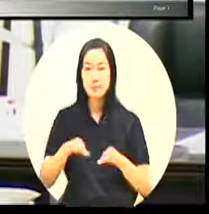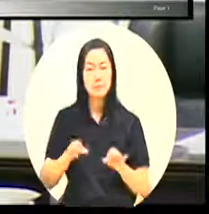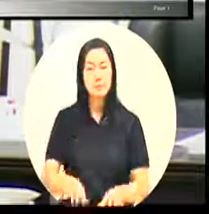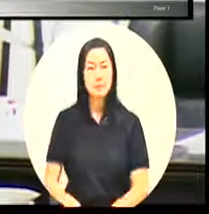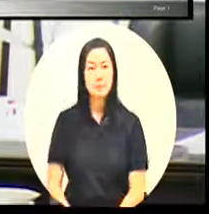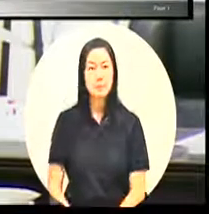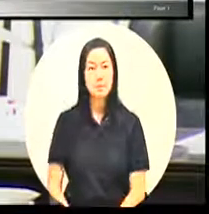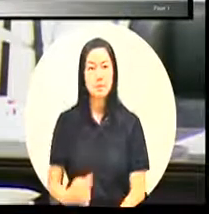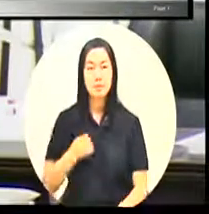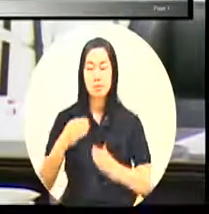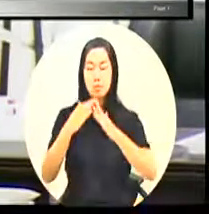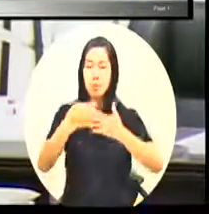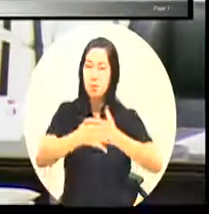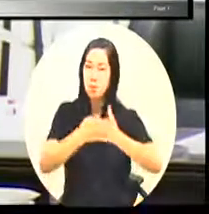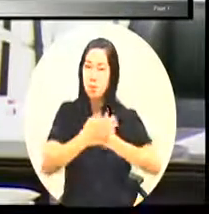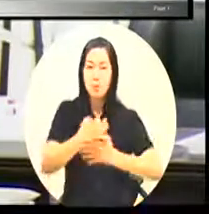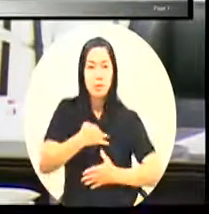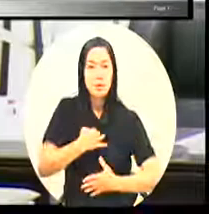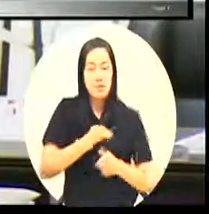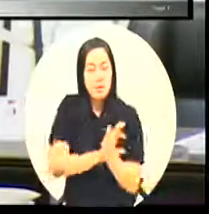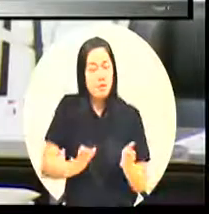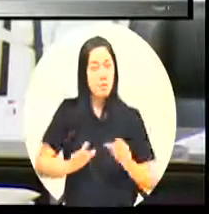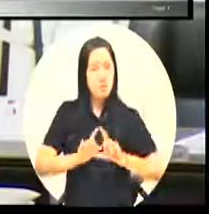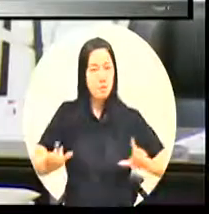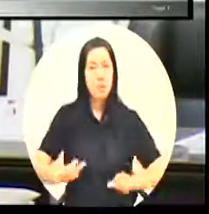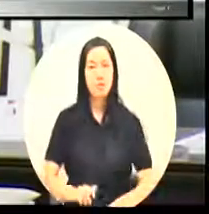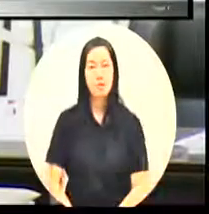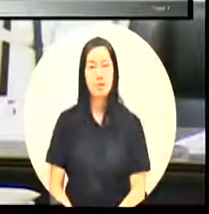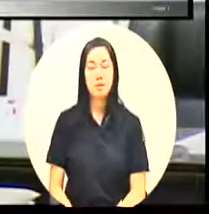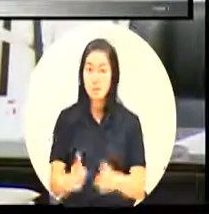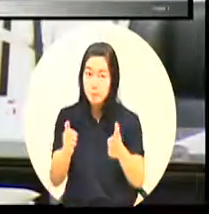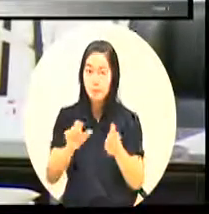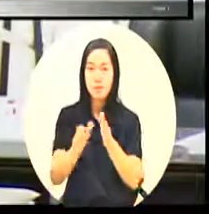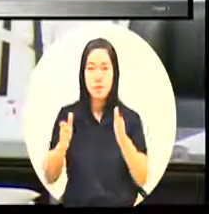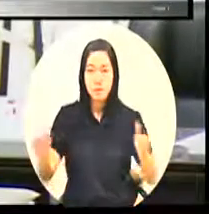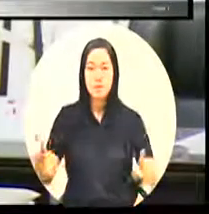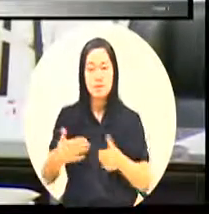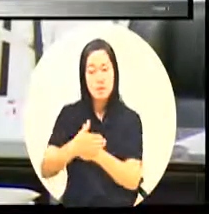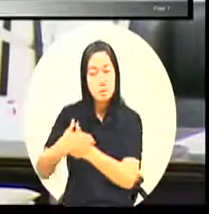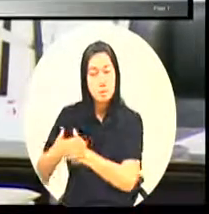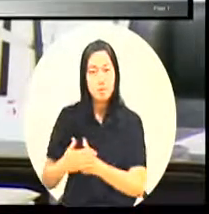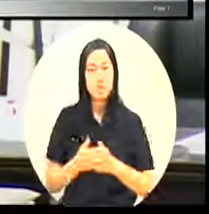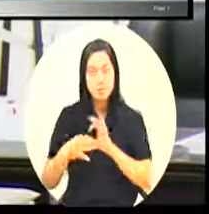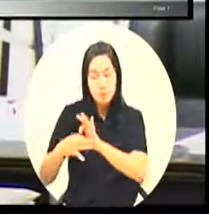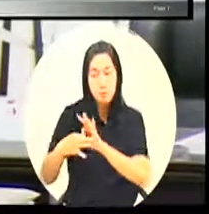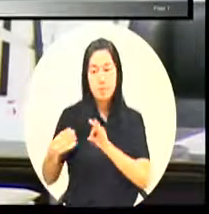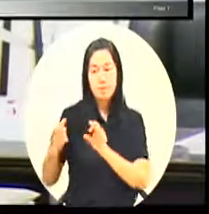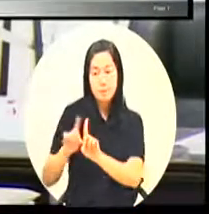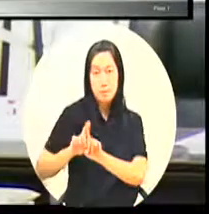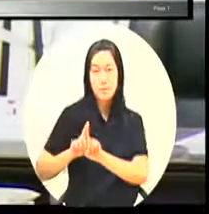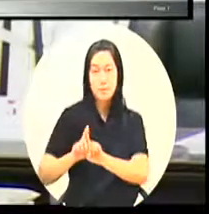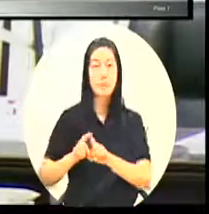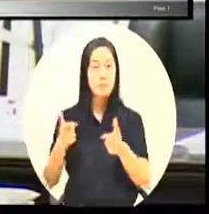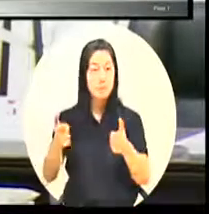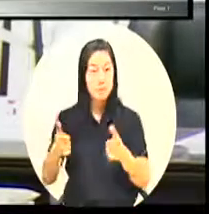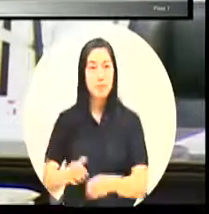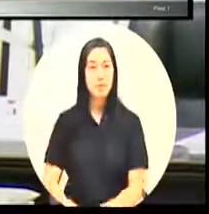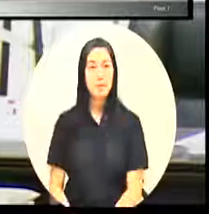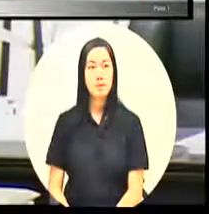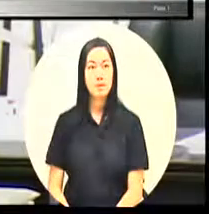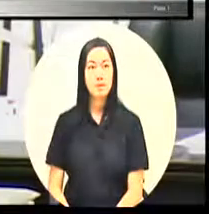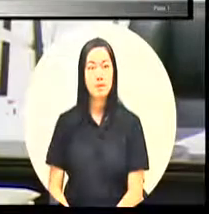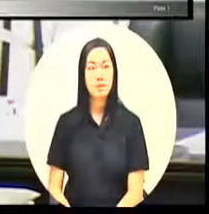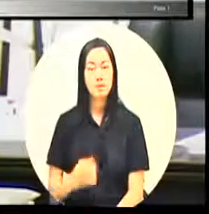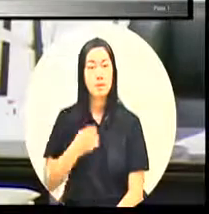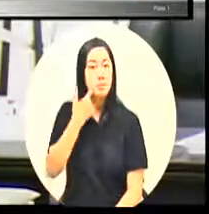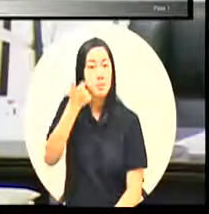很沉重的打击。那还好这段期间有大家的关心陪伴，郭爸爸这段路